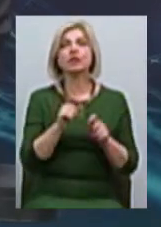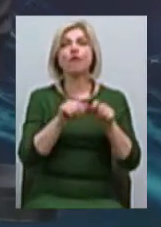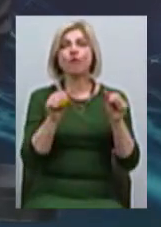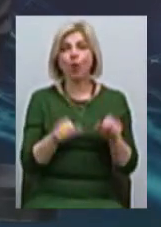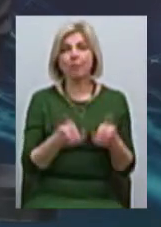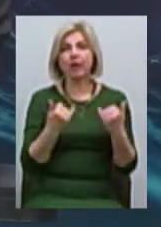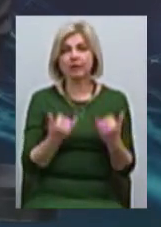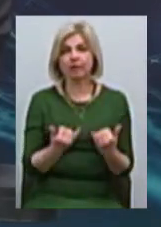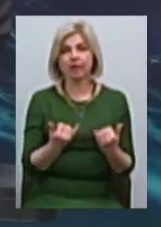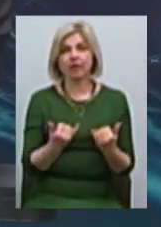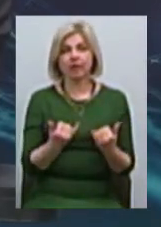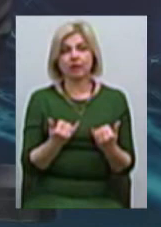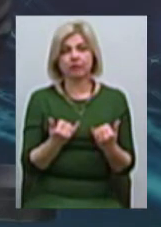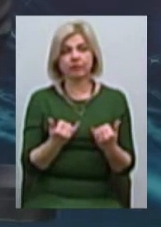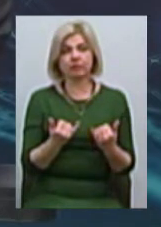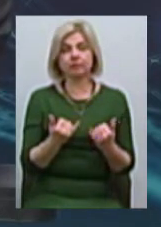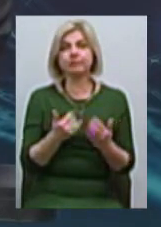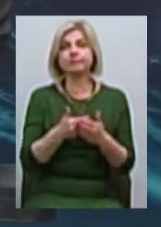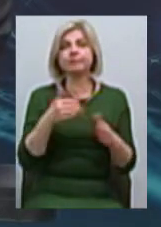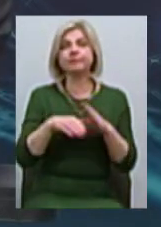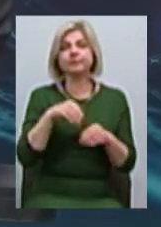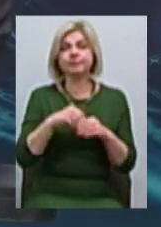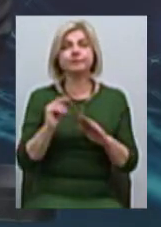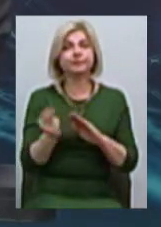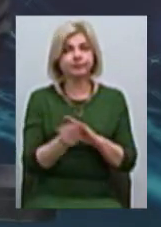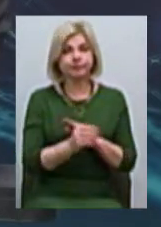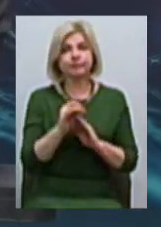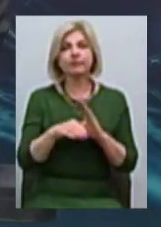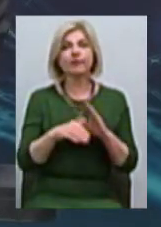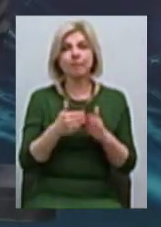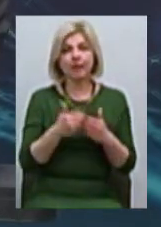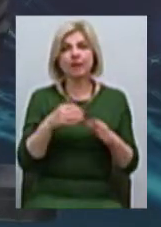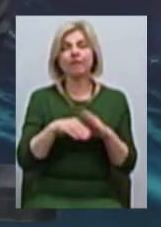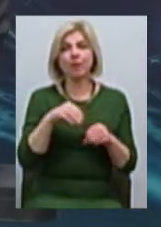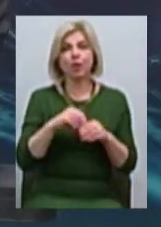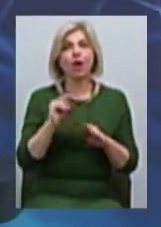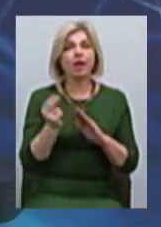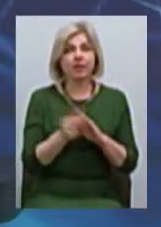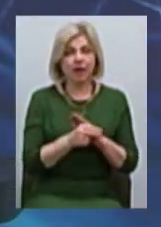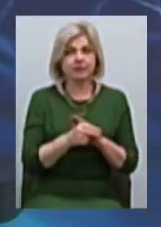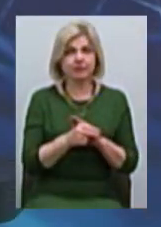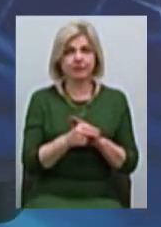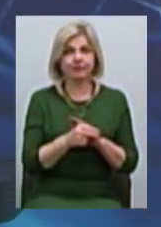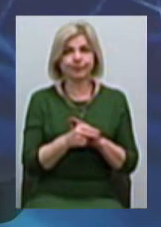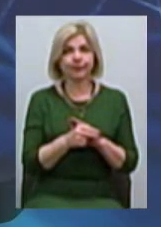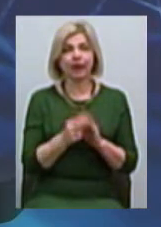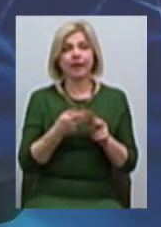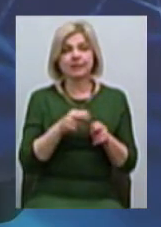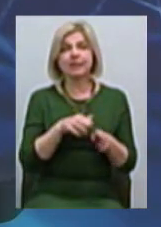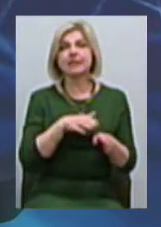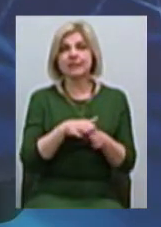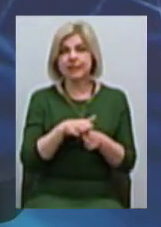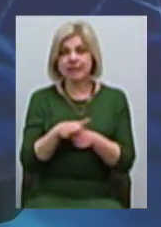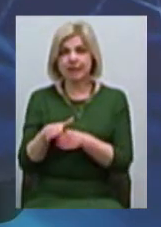нинішня, одна з форм передвиборчої агітації. А передвиборча агітація, ми знаємо, що це здійснення